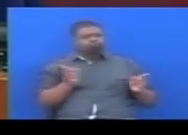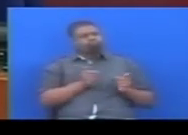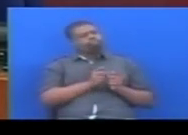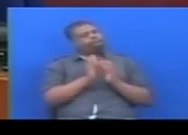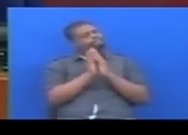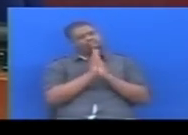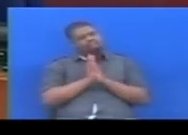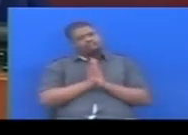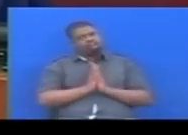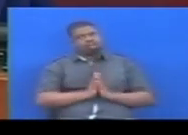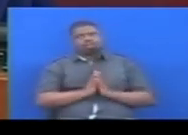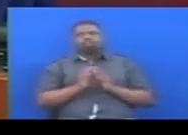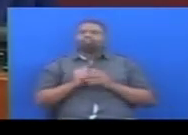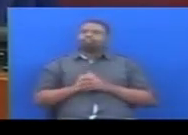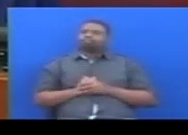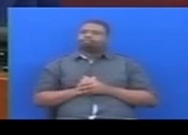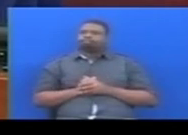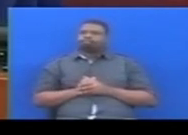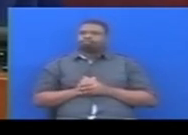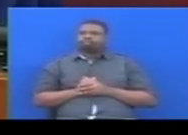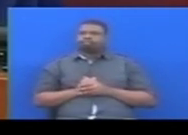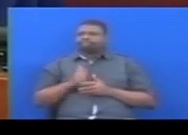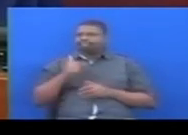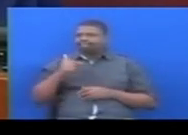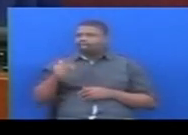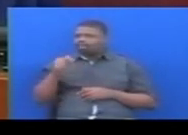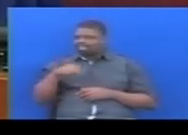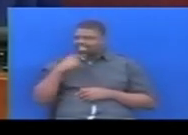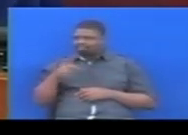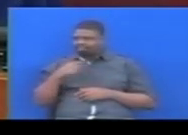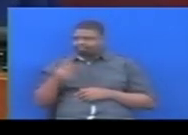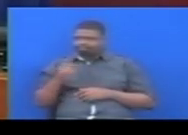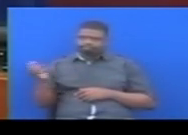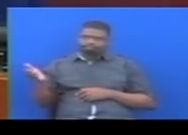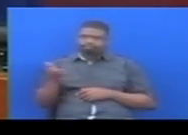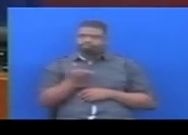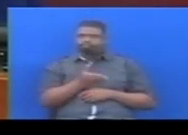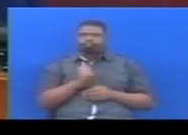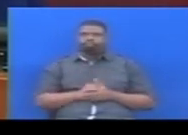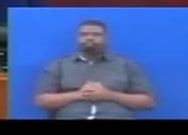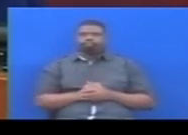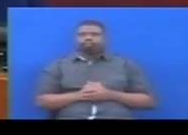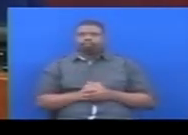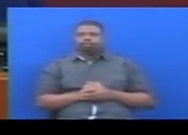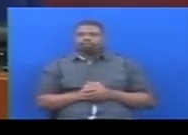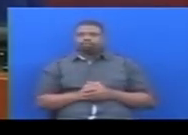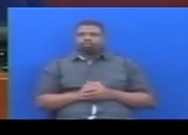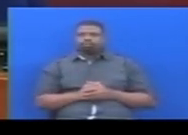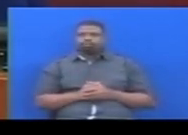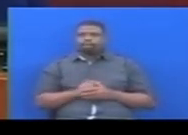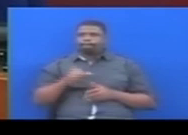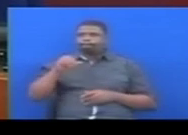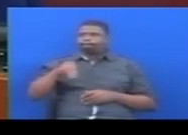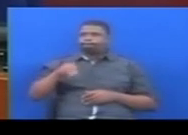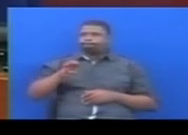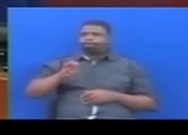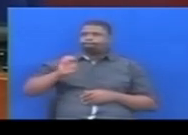tafadhali. Ofisi ya Rais TAMISEMI, Mheshimiwa Prosper Joseph.